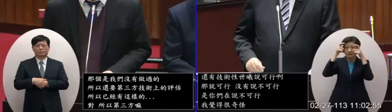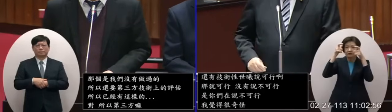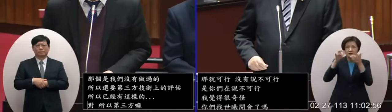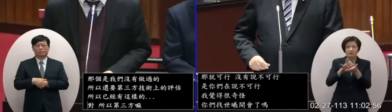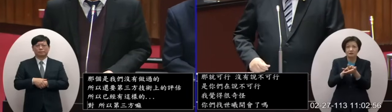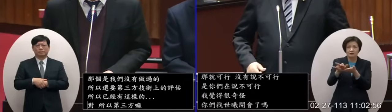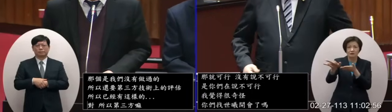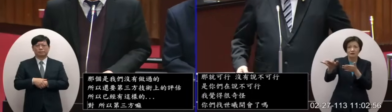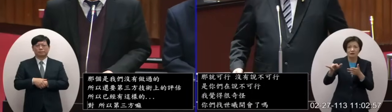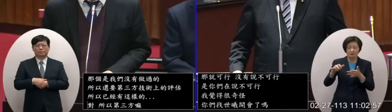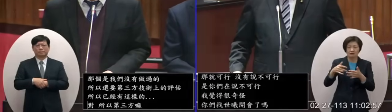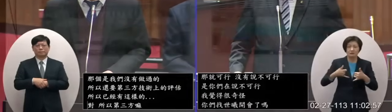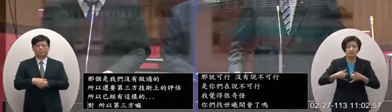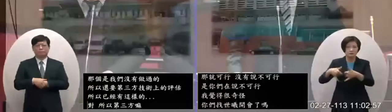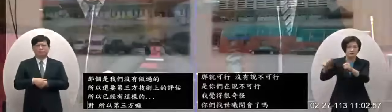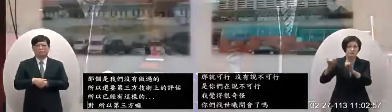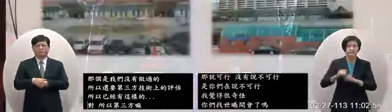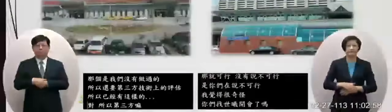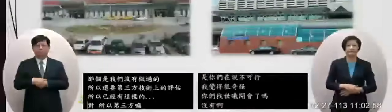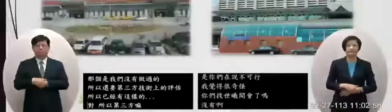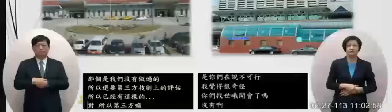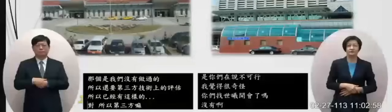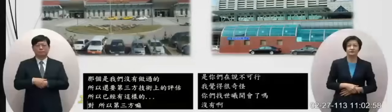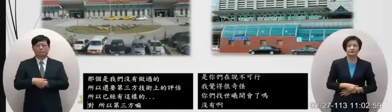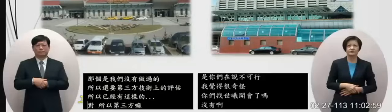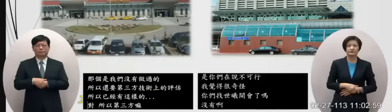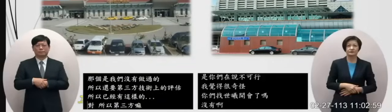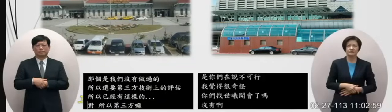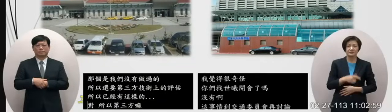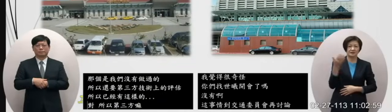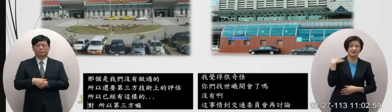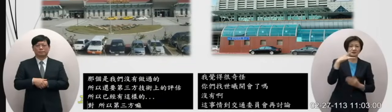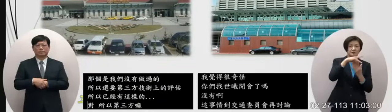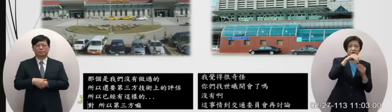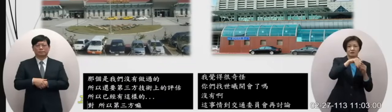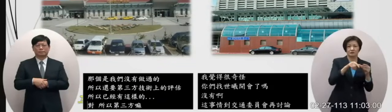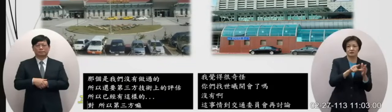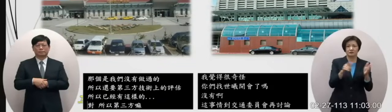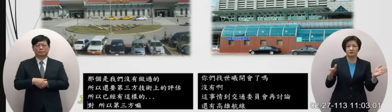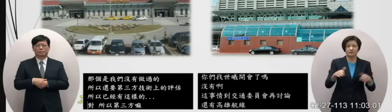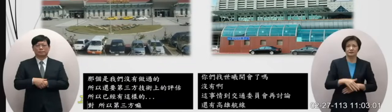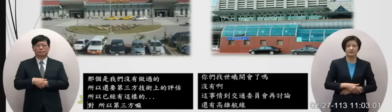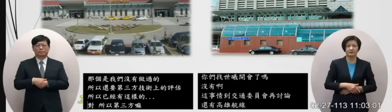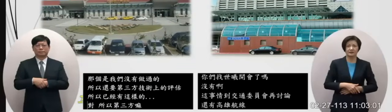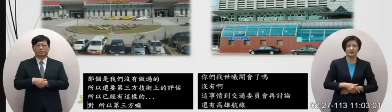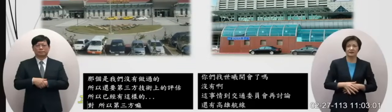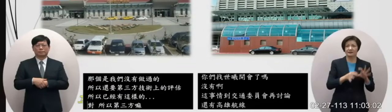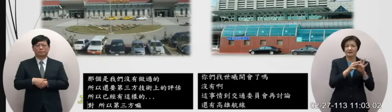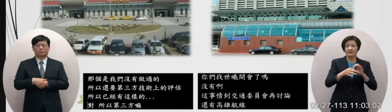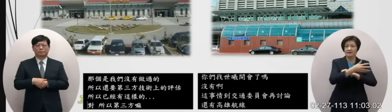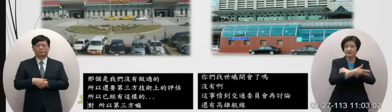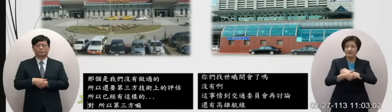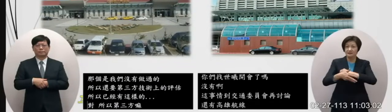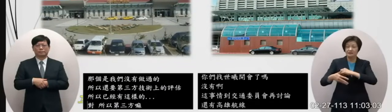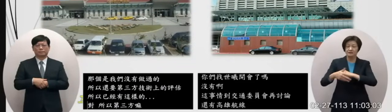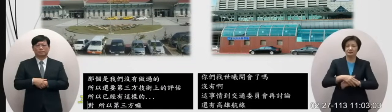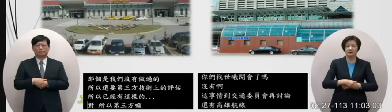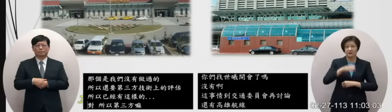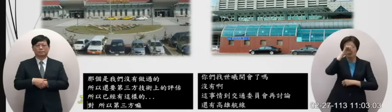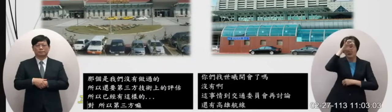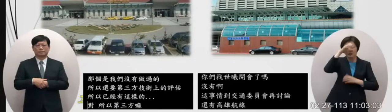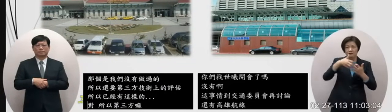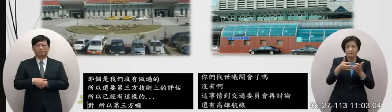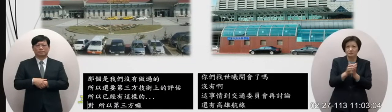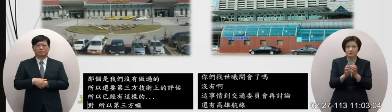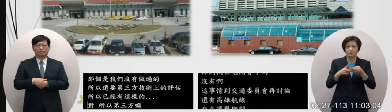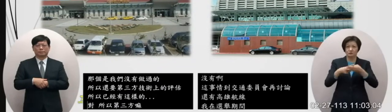高雄航线我在选举期间啊，临江县的民进党党部主委一直讲说，哎，